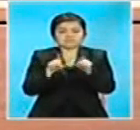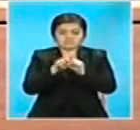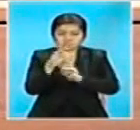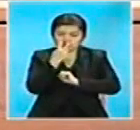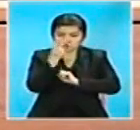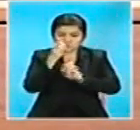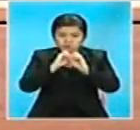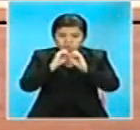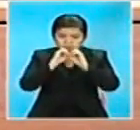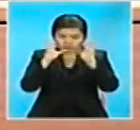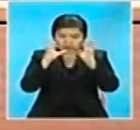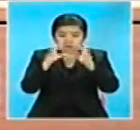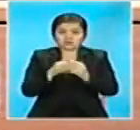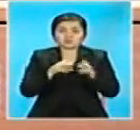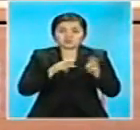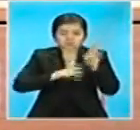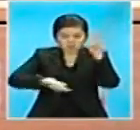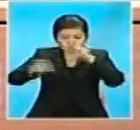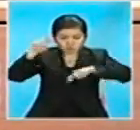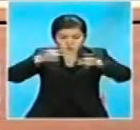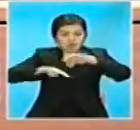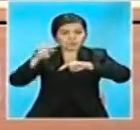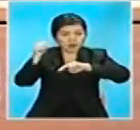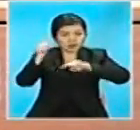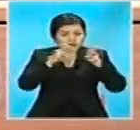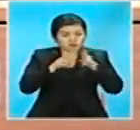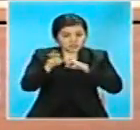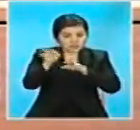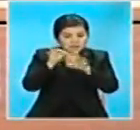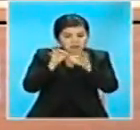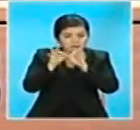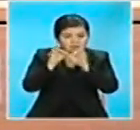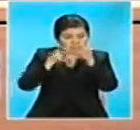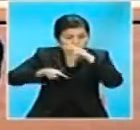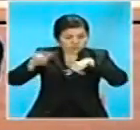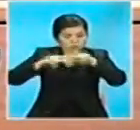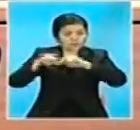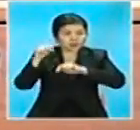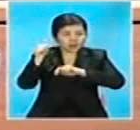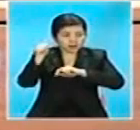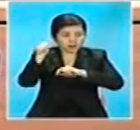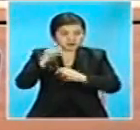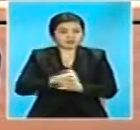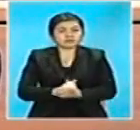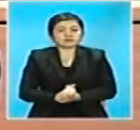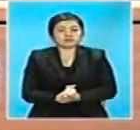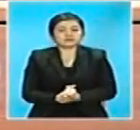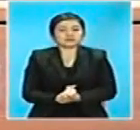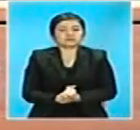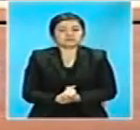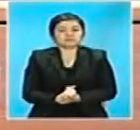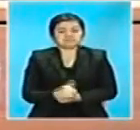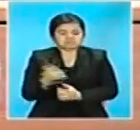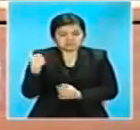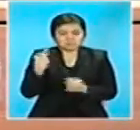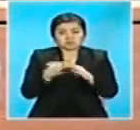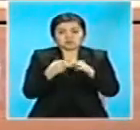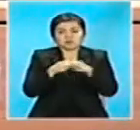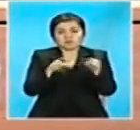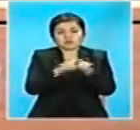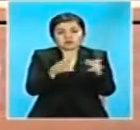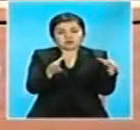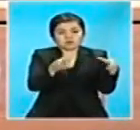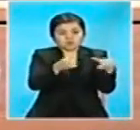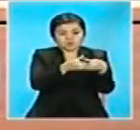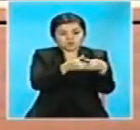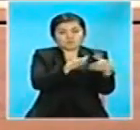ว่านะครับมีความโปร่งใสนะครับอีกเรื่องนึงนะครับเรื่องของการยุบพรรคและ